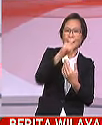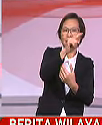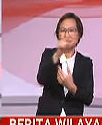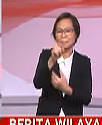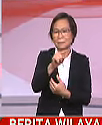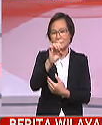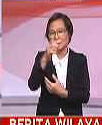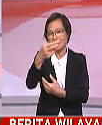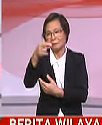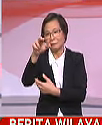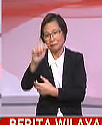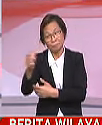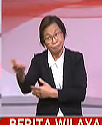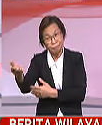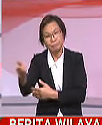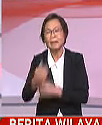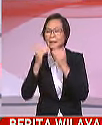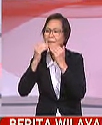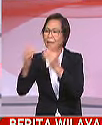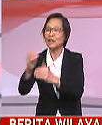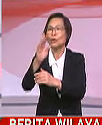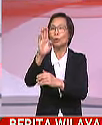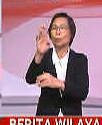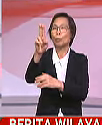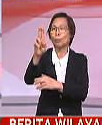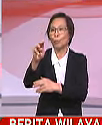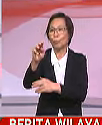Puri. Silakan, Zera. Baik, terima kasih, Buma. Saudara, Sabah menyasar